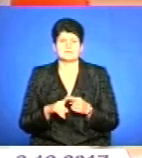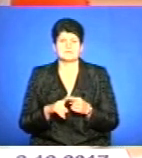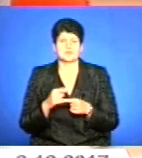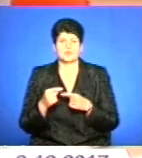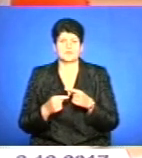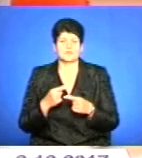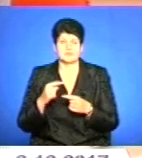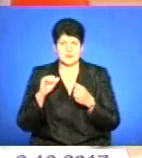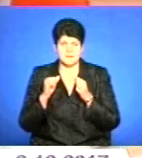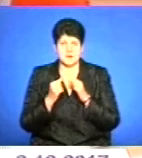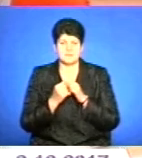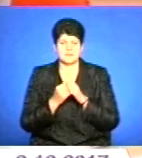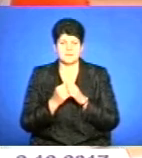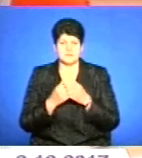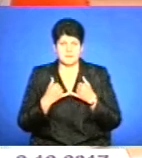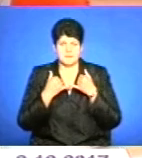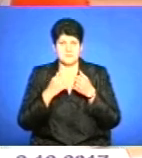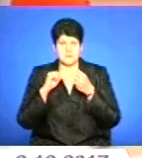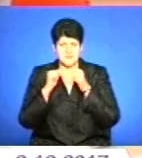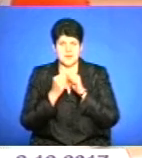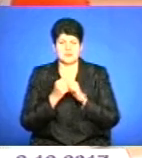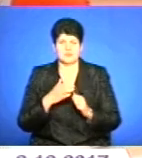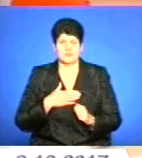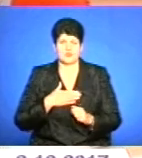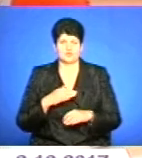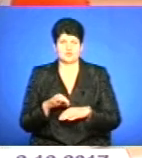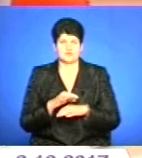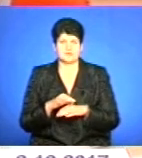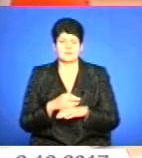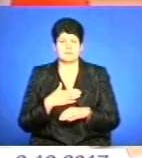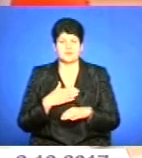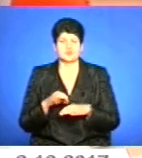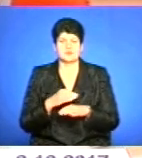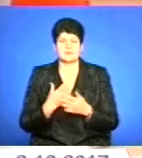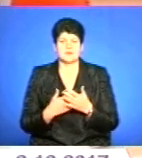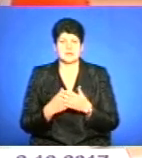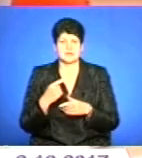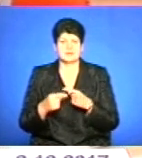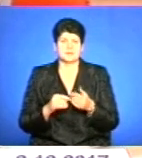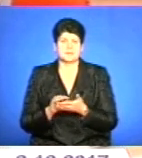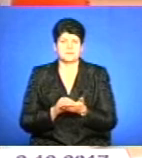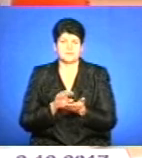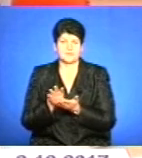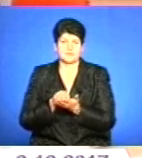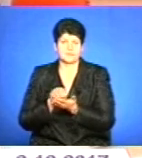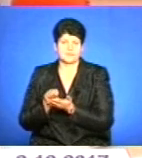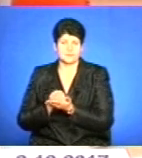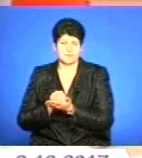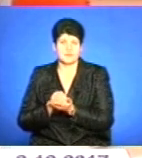увіковічення пам'яті мого чоловіка. І мій чоловік – приклад для наслідування. Я цим